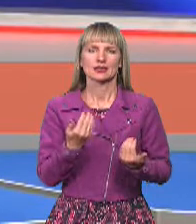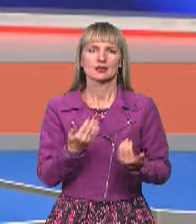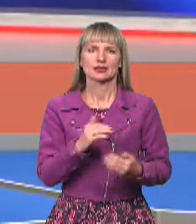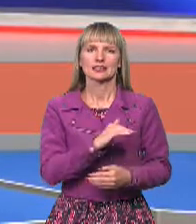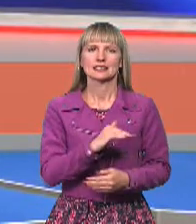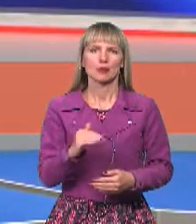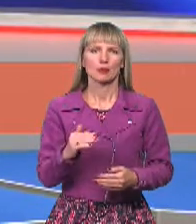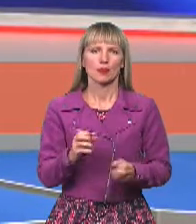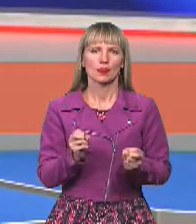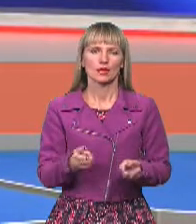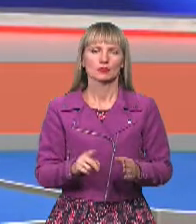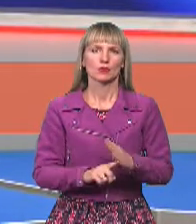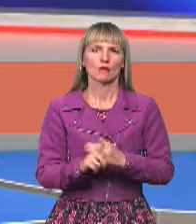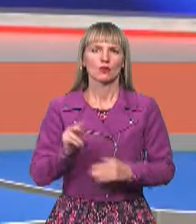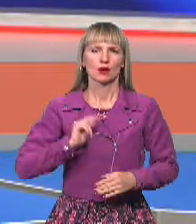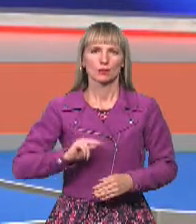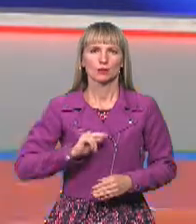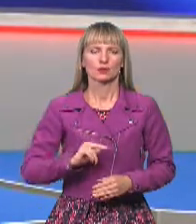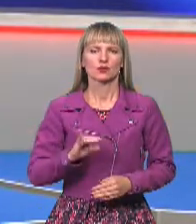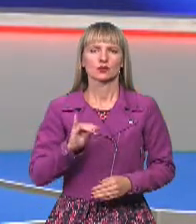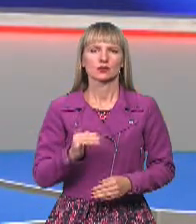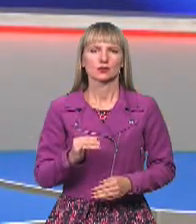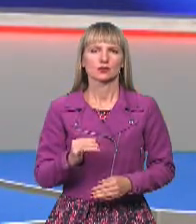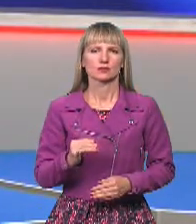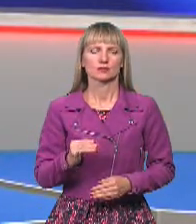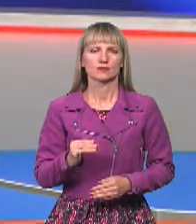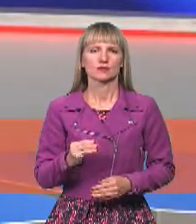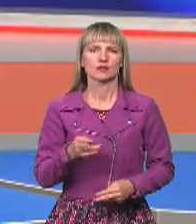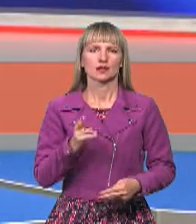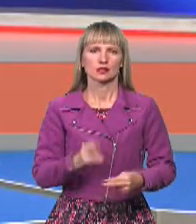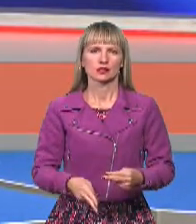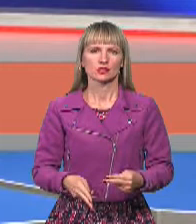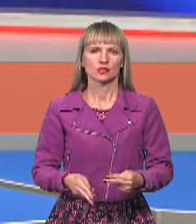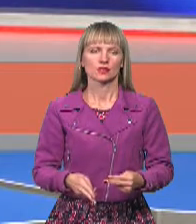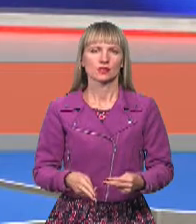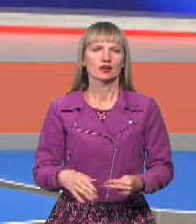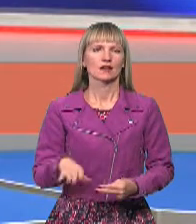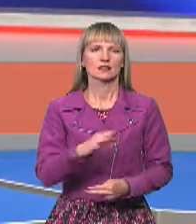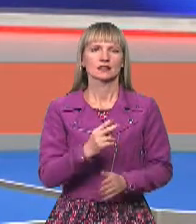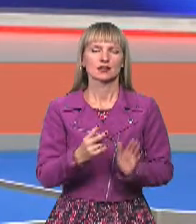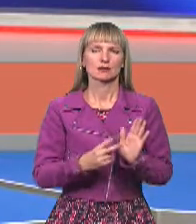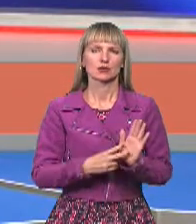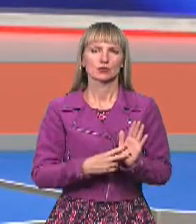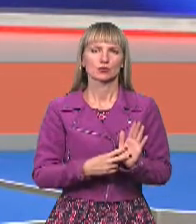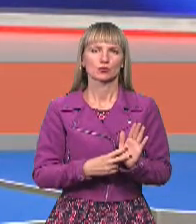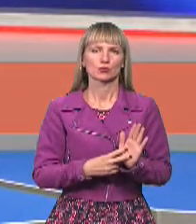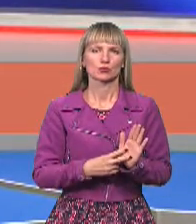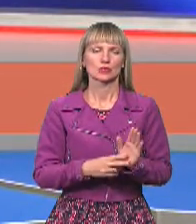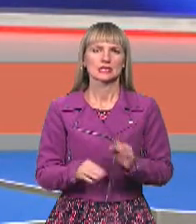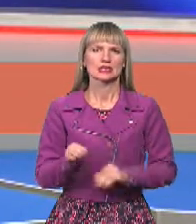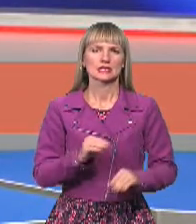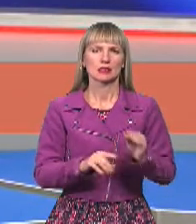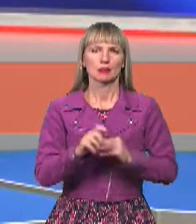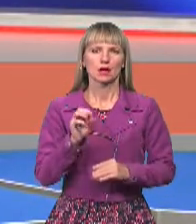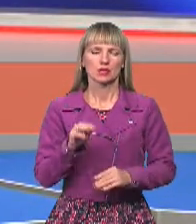от проведения деятельности, и заканчивая всеми семи принципами системы